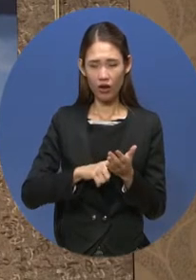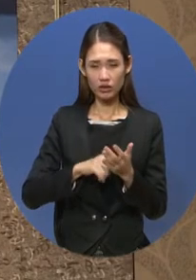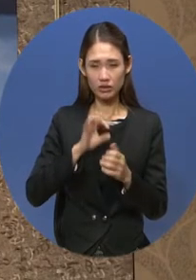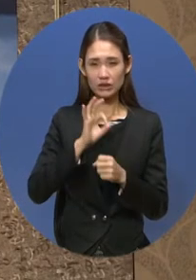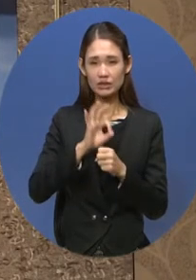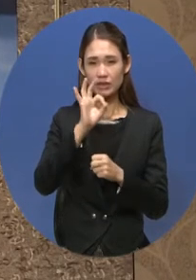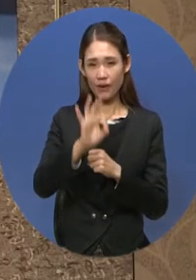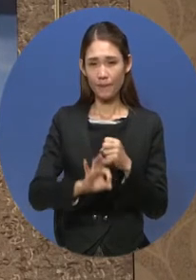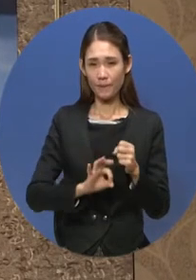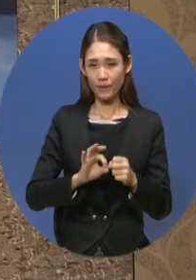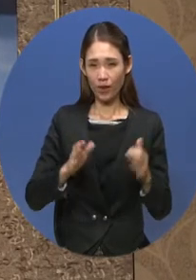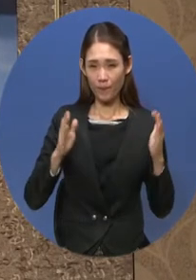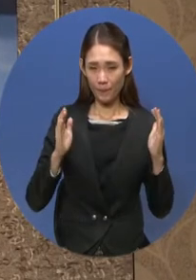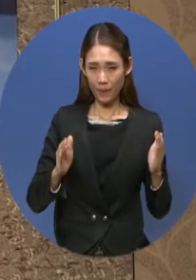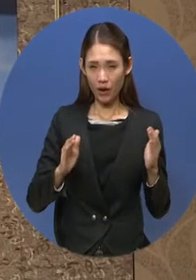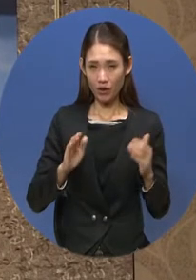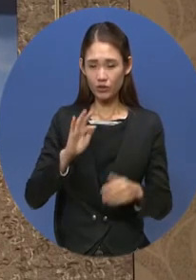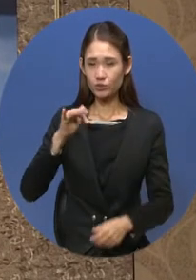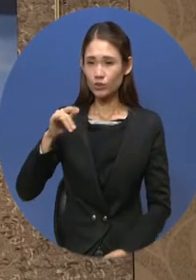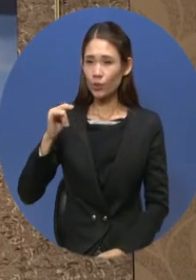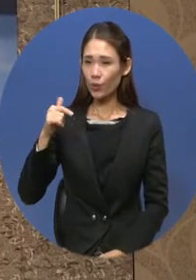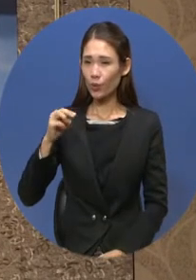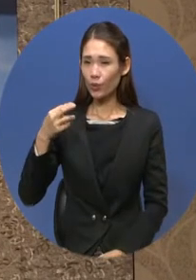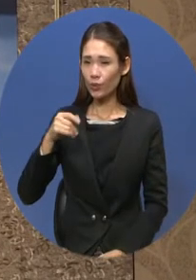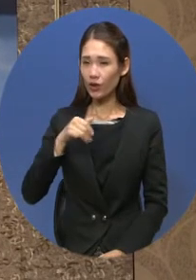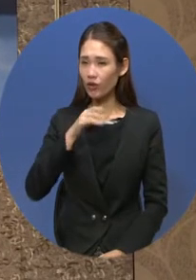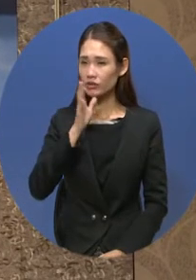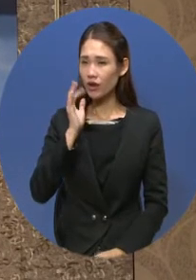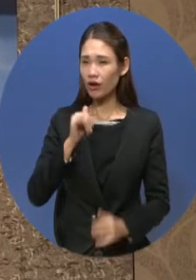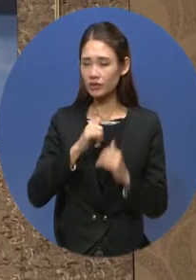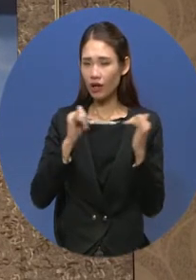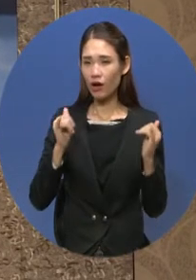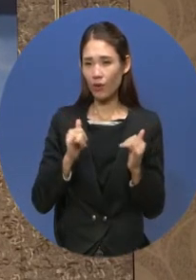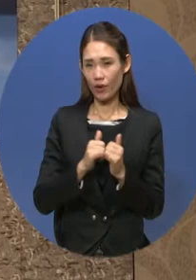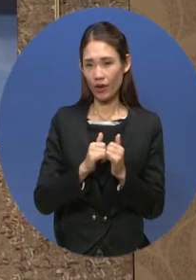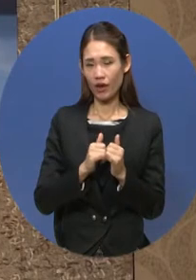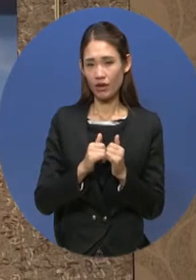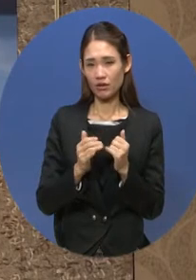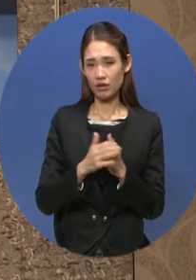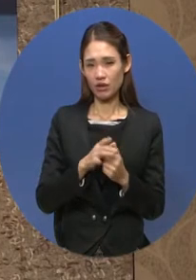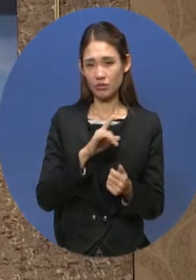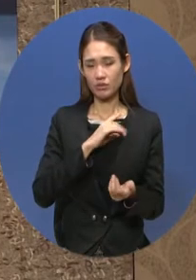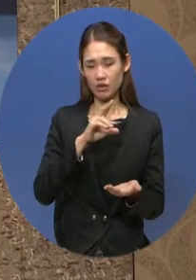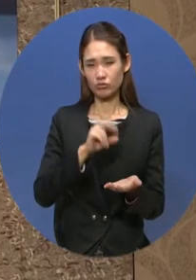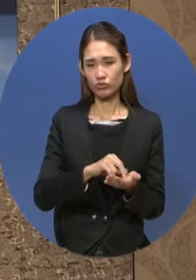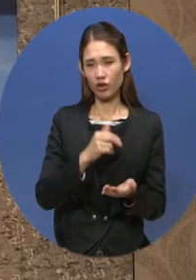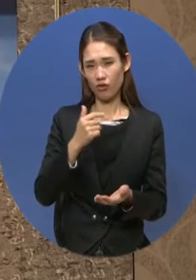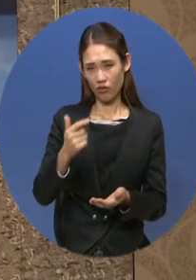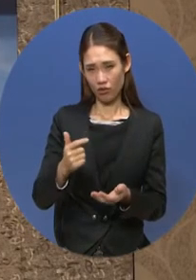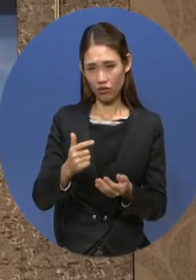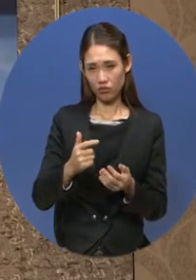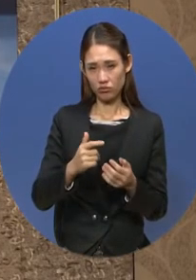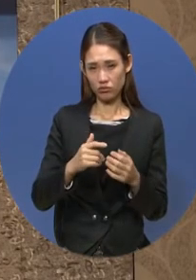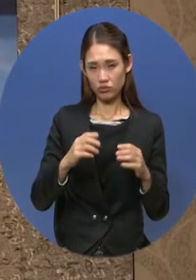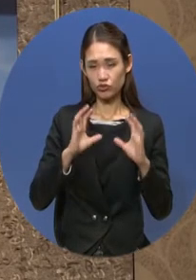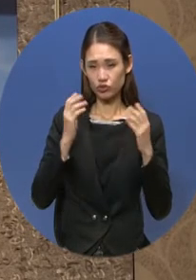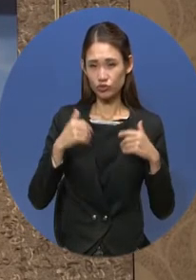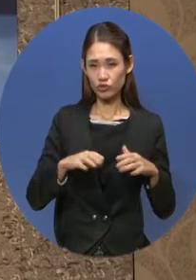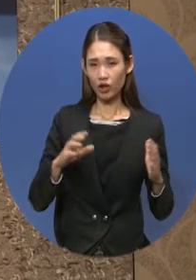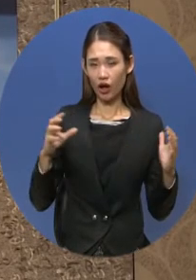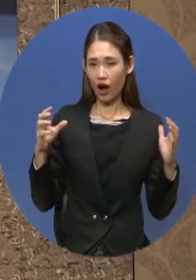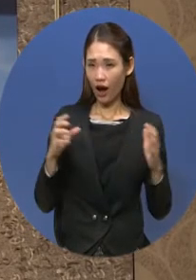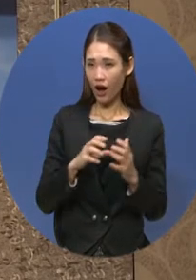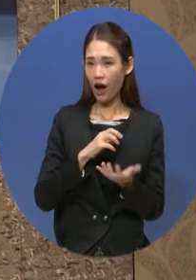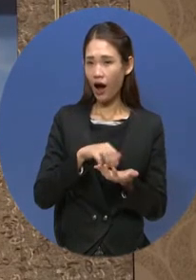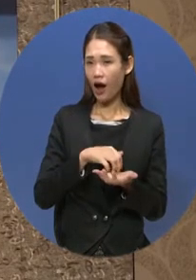사이에 급격하게 초고령화 사회가 지금 돼가고 있거든요. 그래서 그게 가장 큰 문제인데 이 출산율이 합계